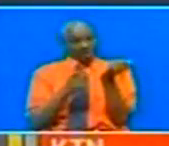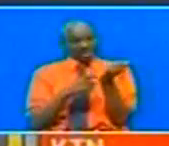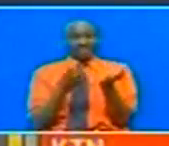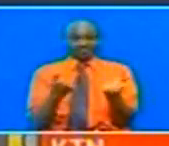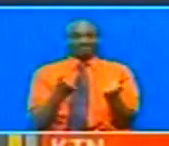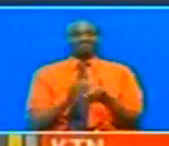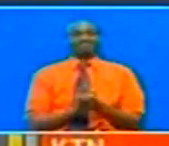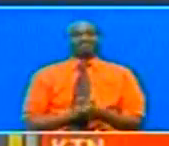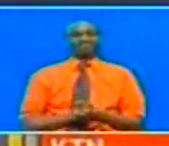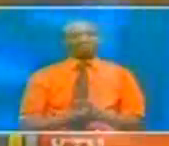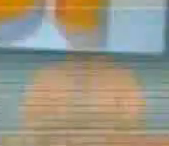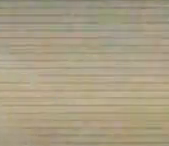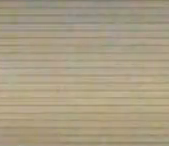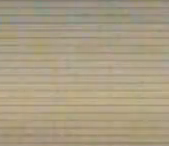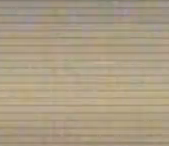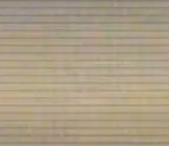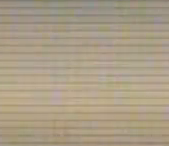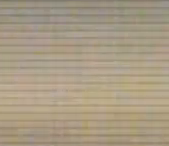leo.